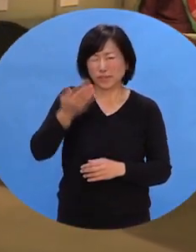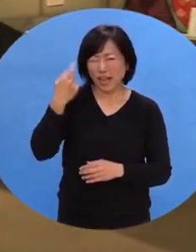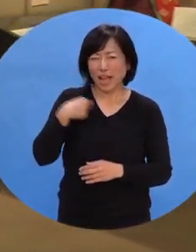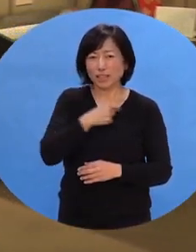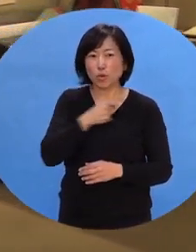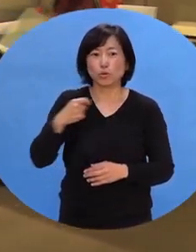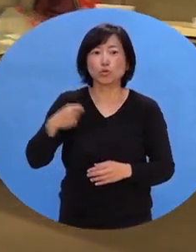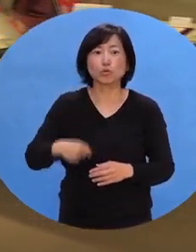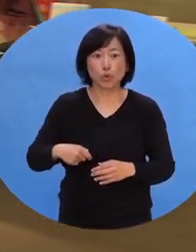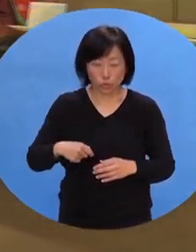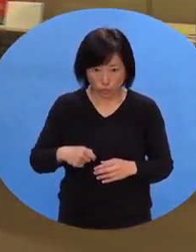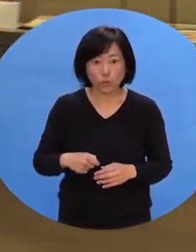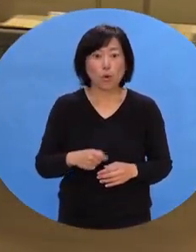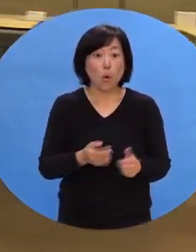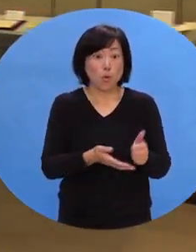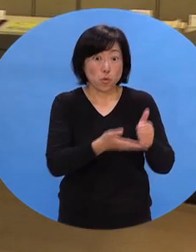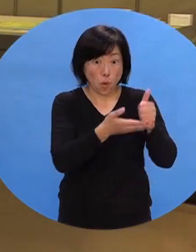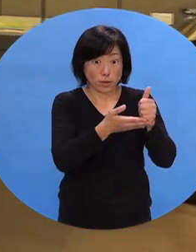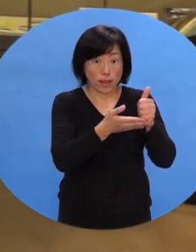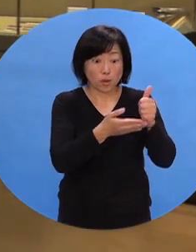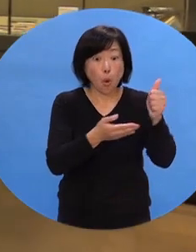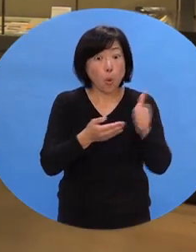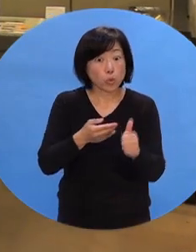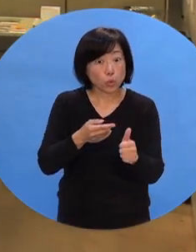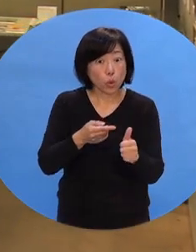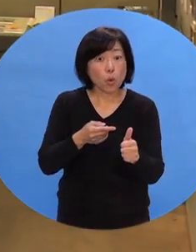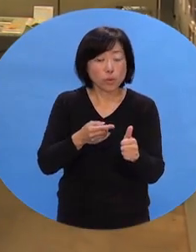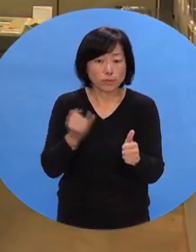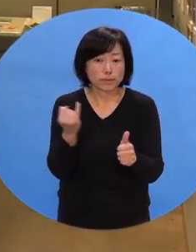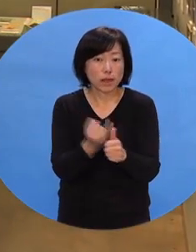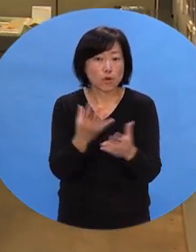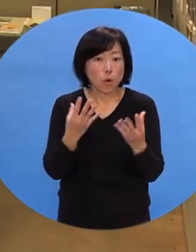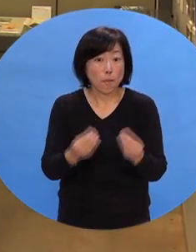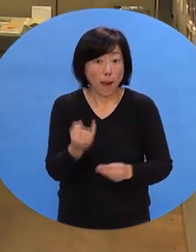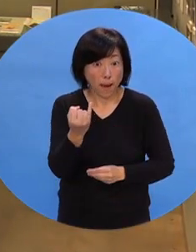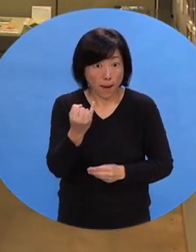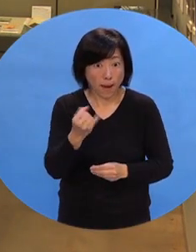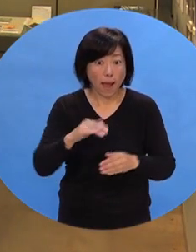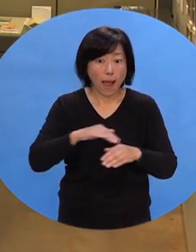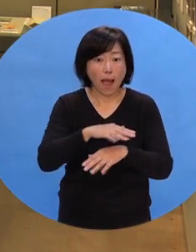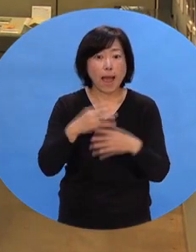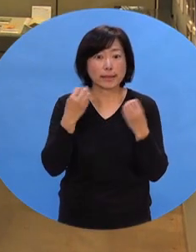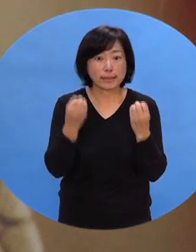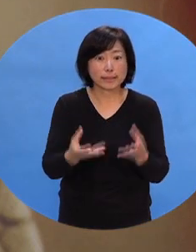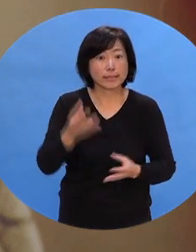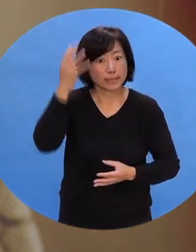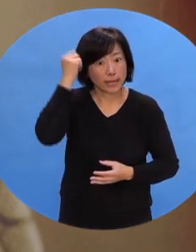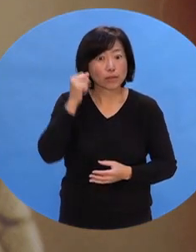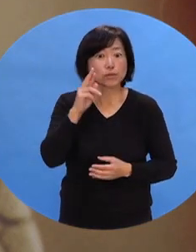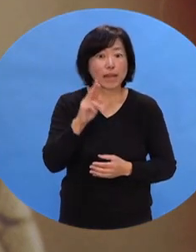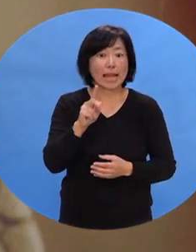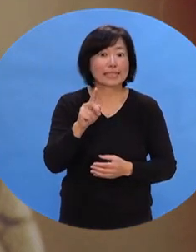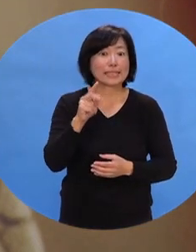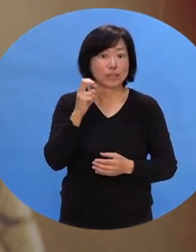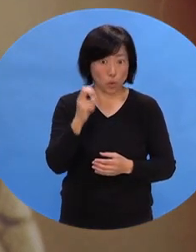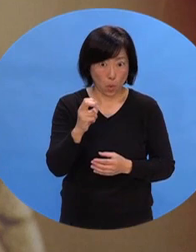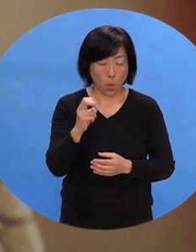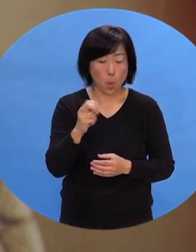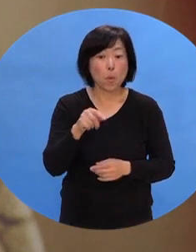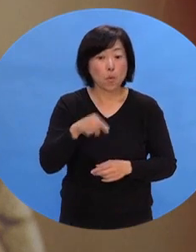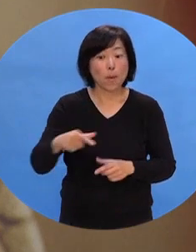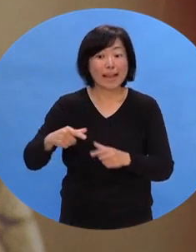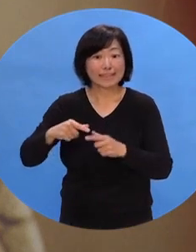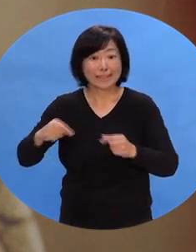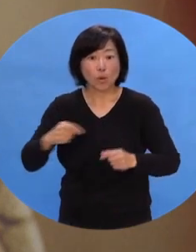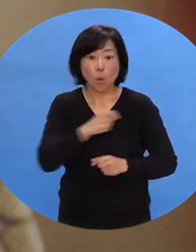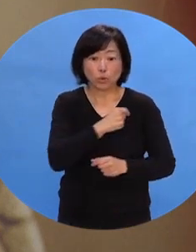満州国の皇帝溥儀の弟溥傑に嫁ぎ、日本と中国の架け橋として 波乱に満ちた生涯を